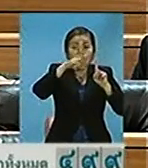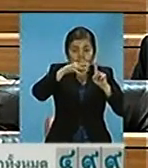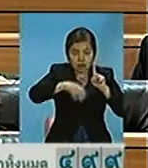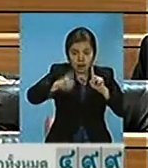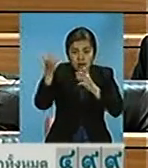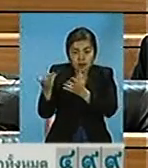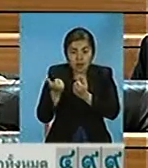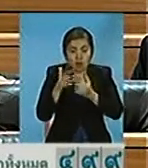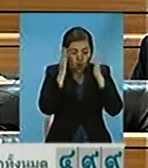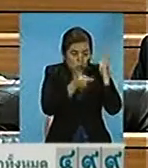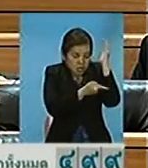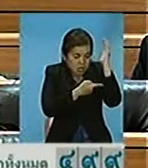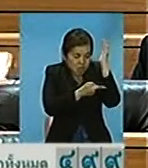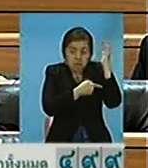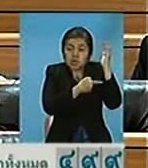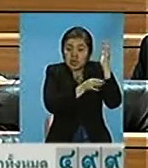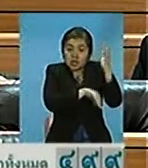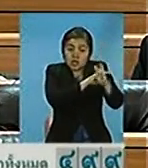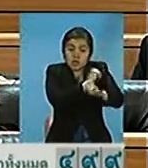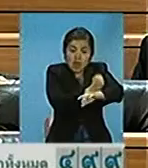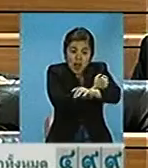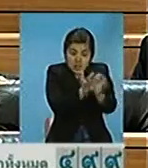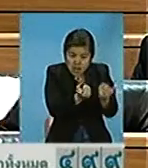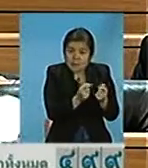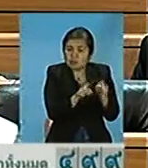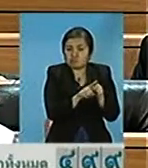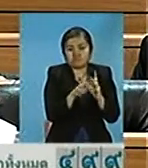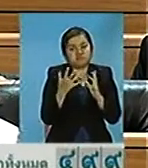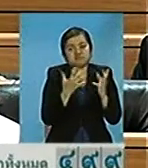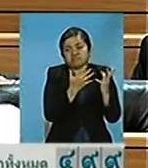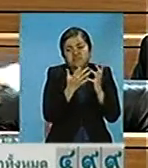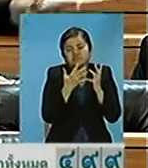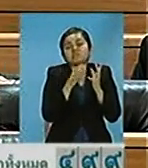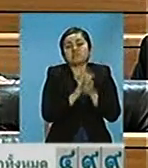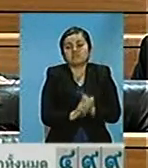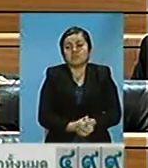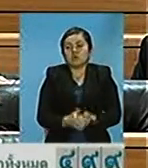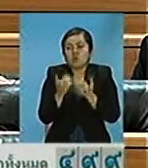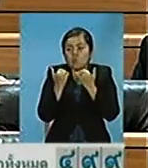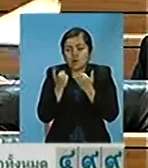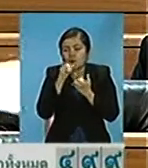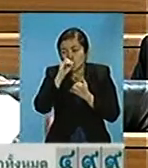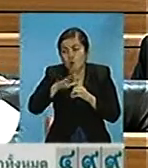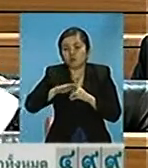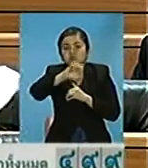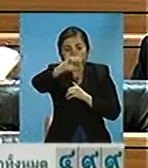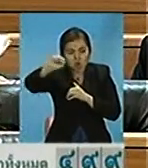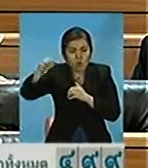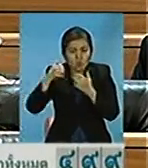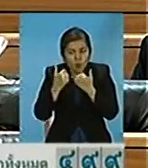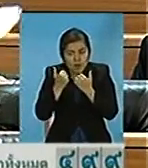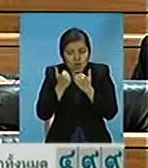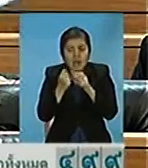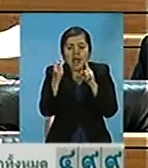นกรีดยางได้ไหมครับไม่ได้แต่วันนี้เราแค่ก็บอกว่าท่านครับพี่น้องสสทุกท่านครับแค่